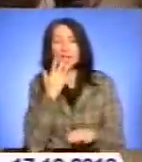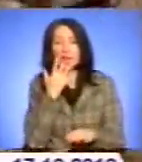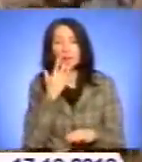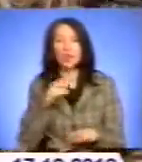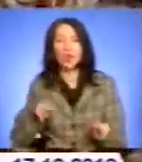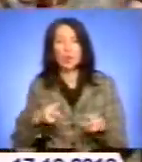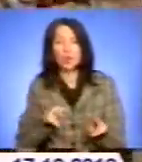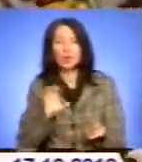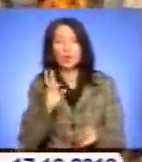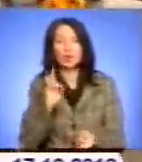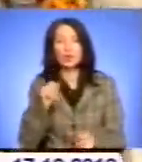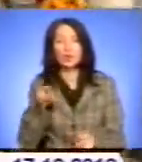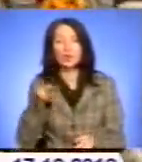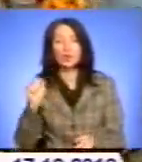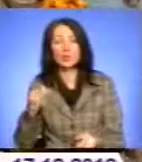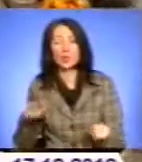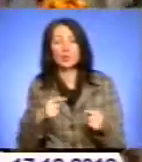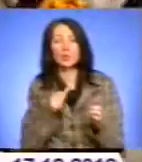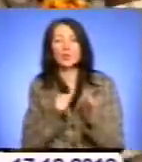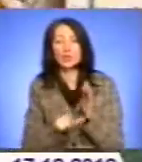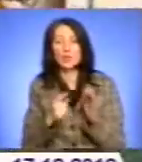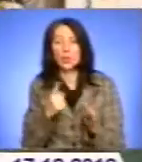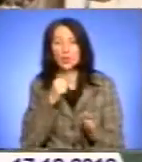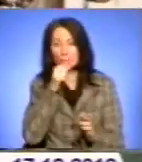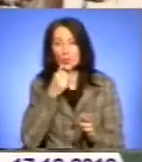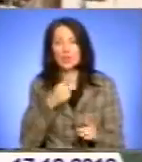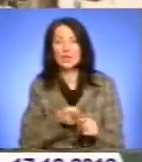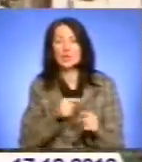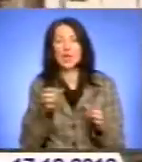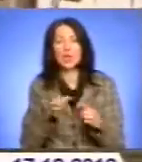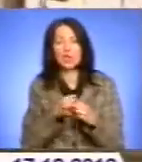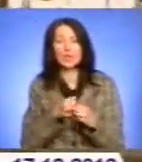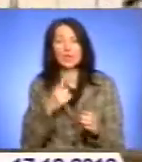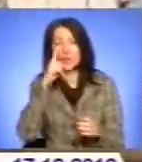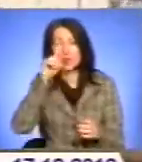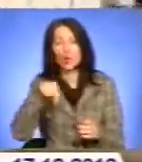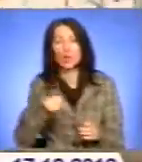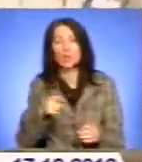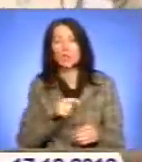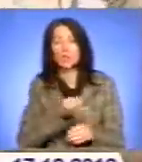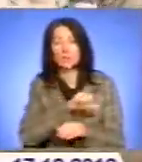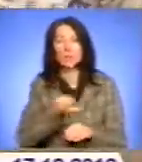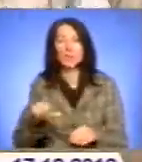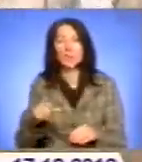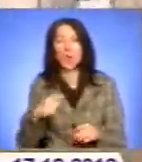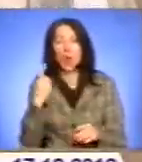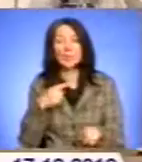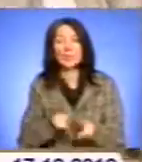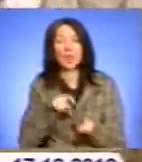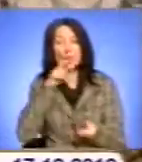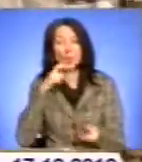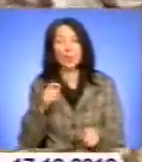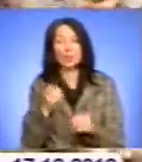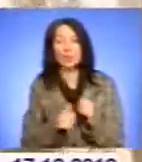у 1961 році. Цей колектив добре відомий далеко за межами області та України. Неодноразово виступав